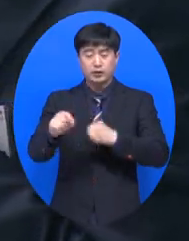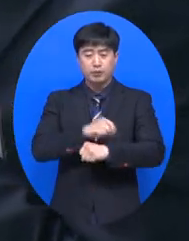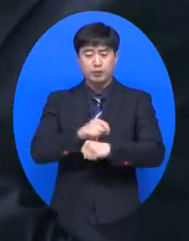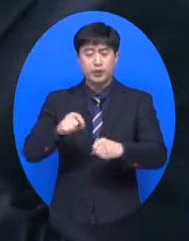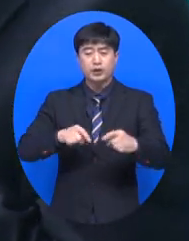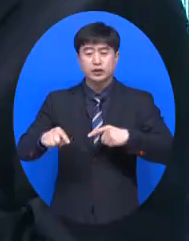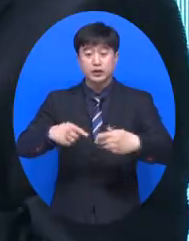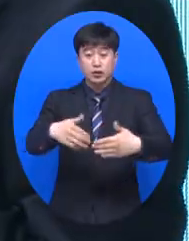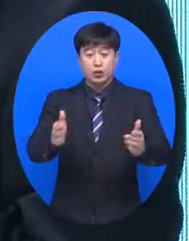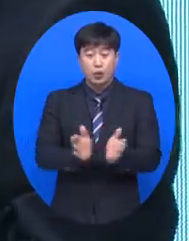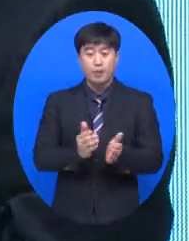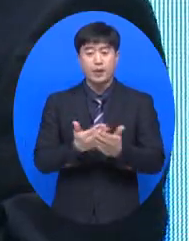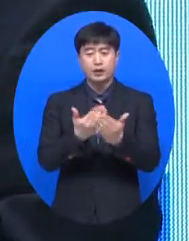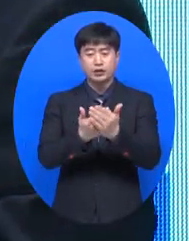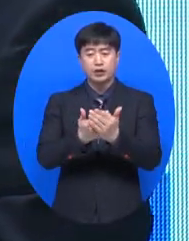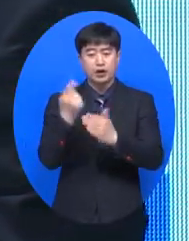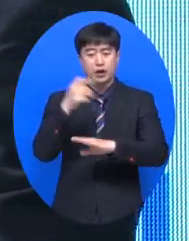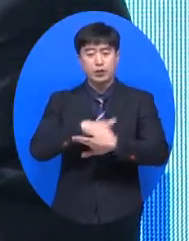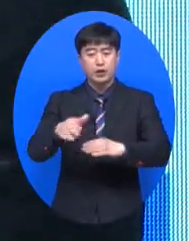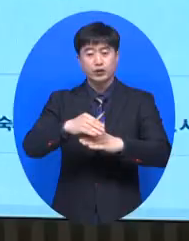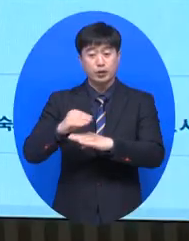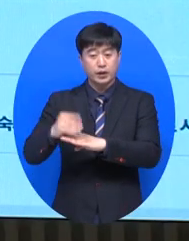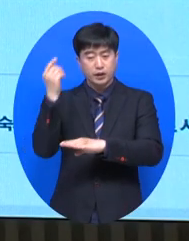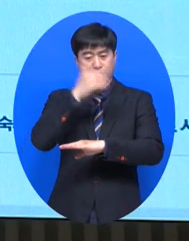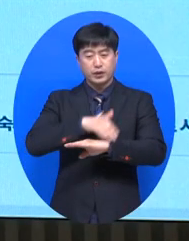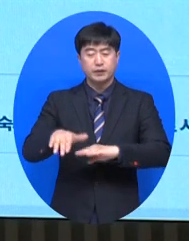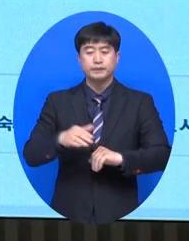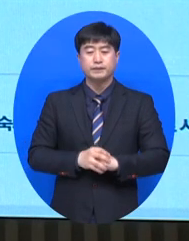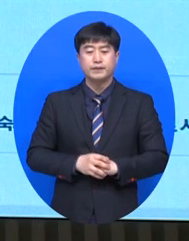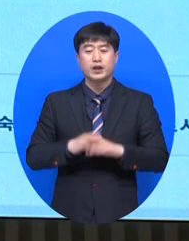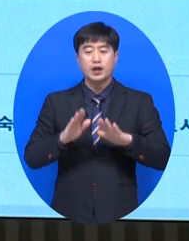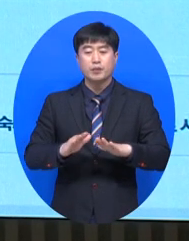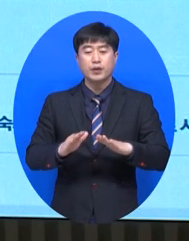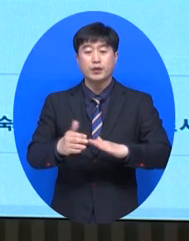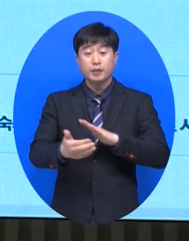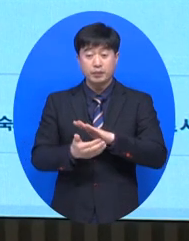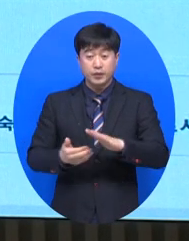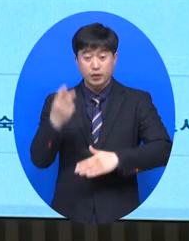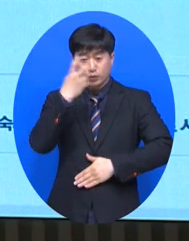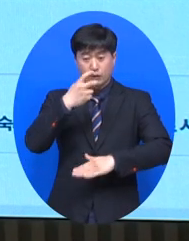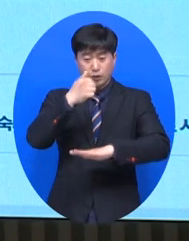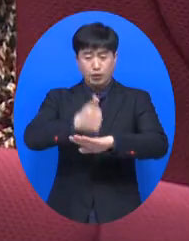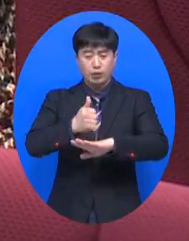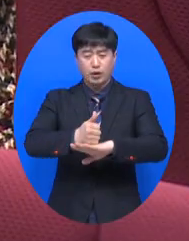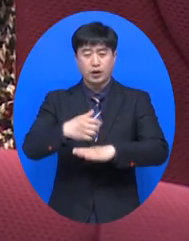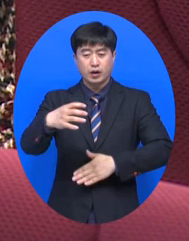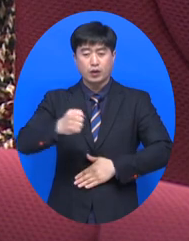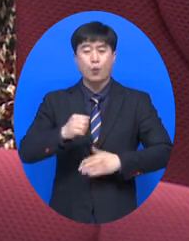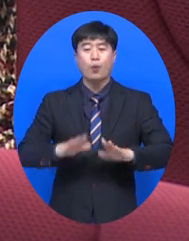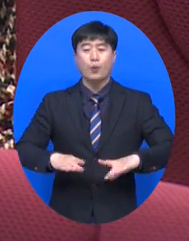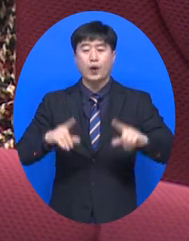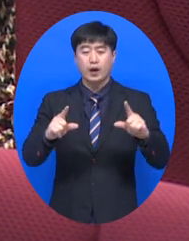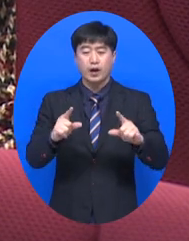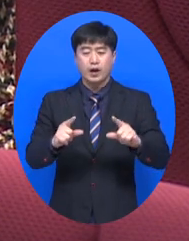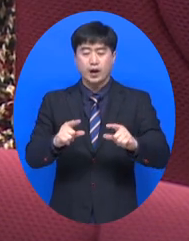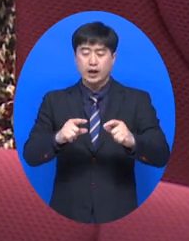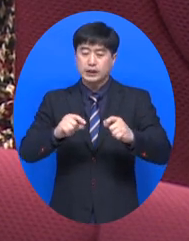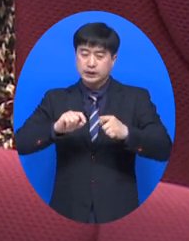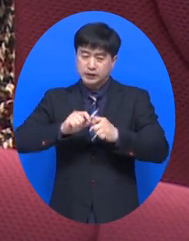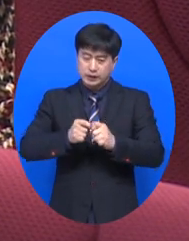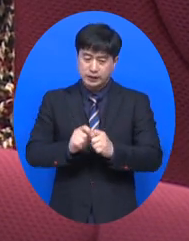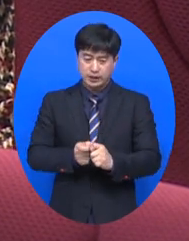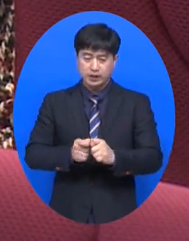발전 전략 수립에 활용될 예정입니다. 이번 사전 공론조사의 결과를 바탕으로 올해도 심화